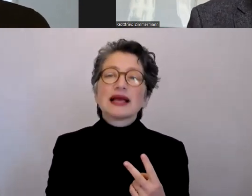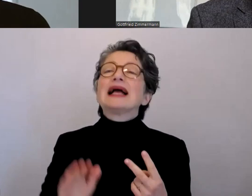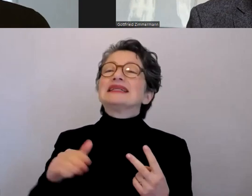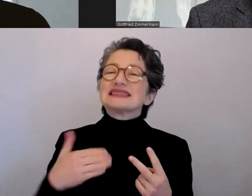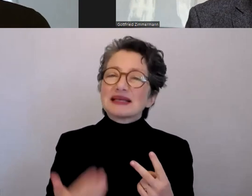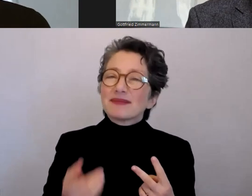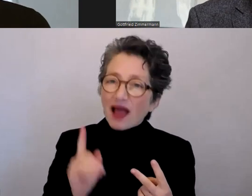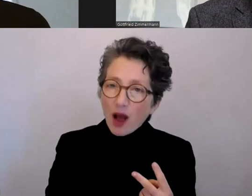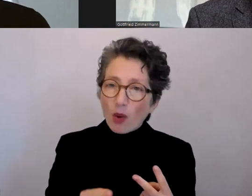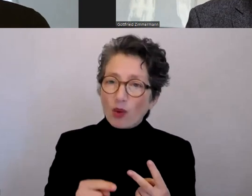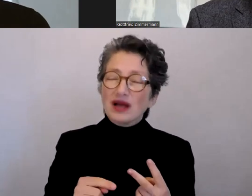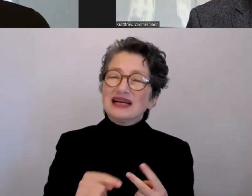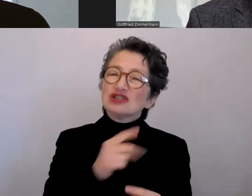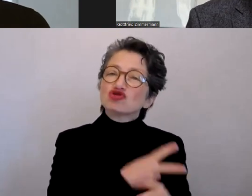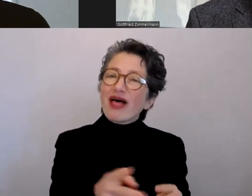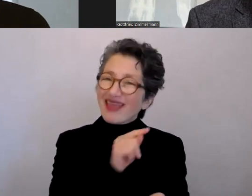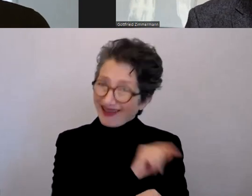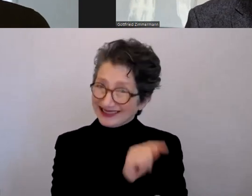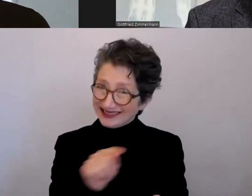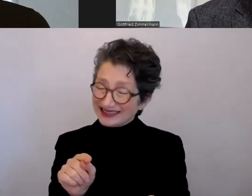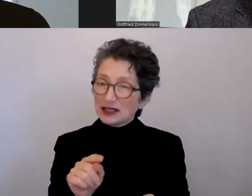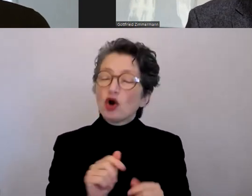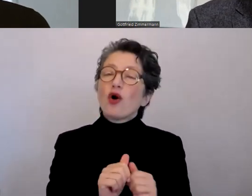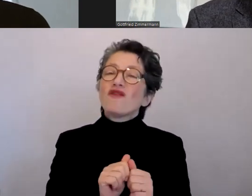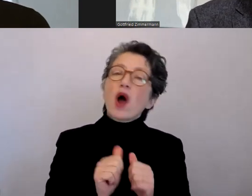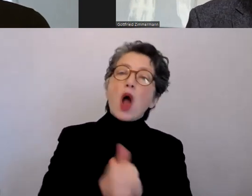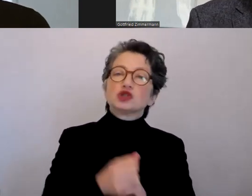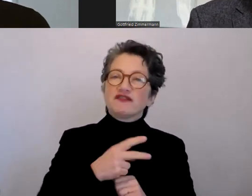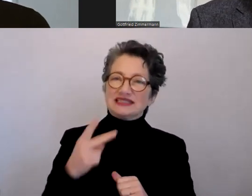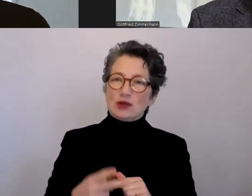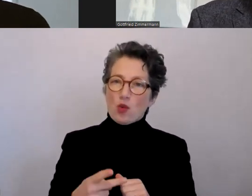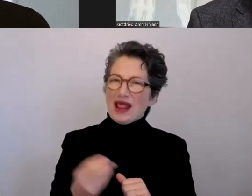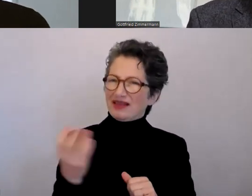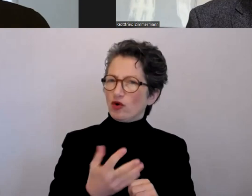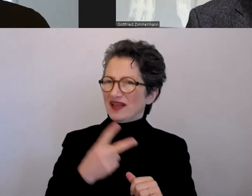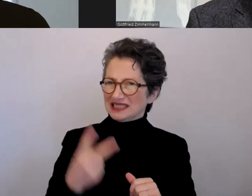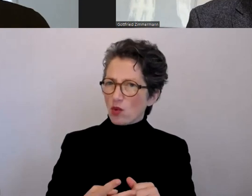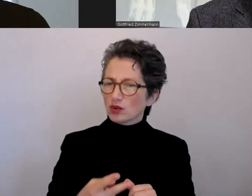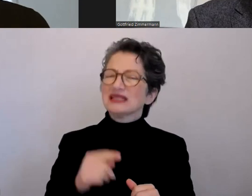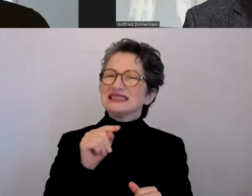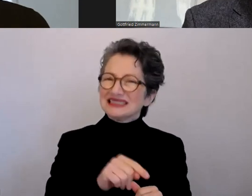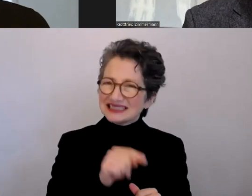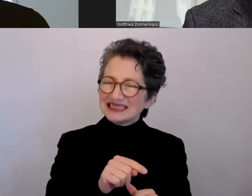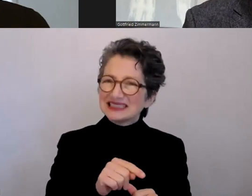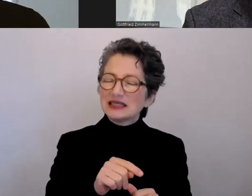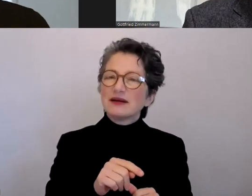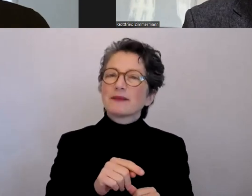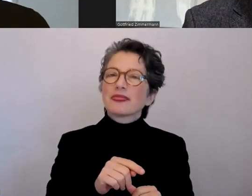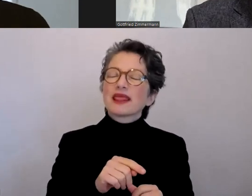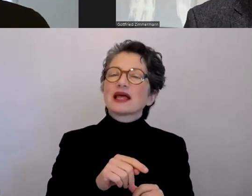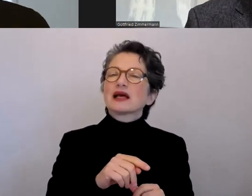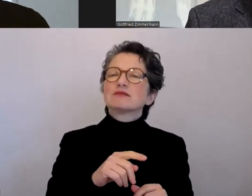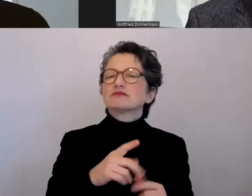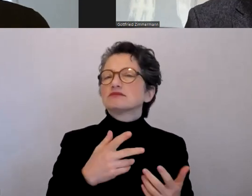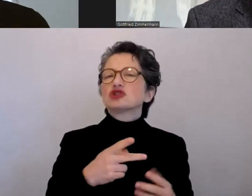immer von diesen Standards schon Vorversionen, die in den Kreisen der Standardisierung